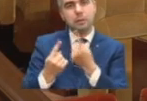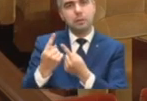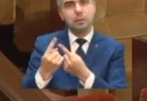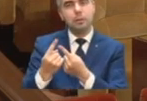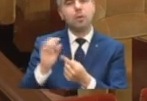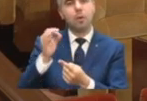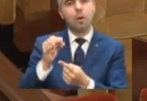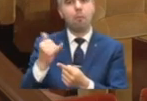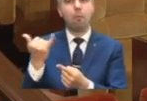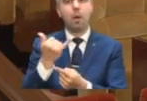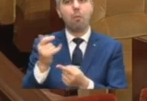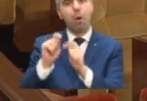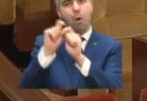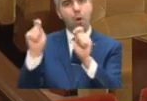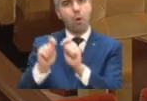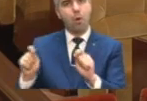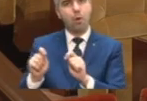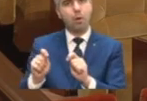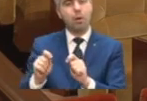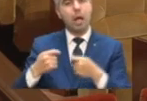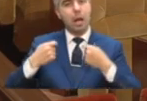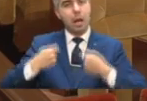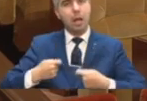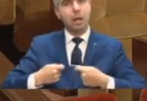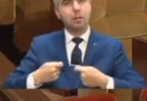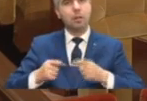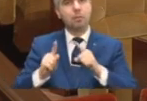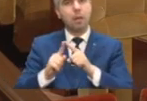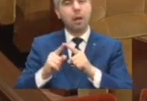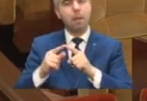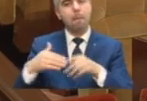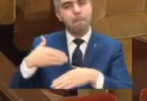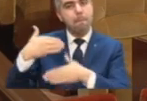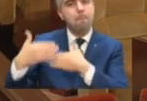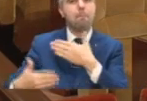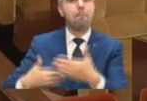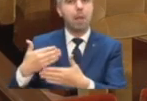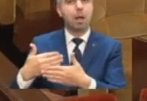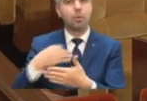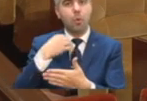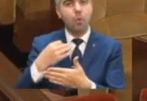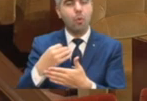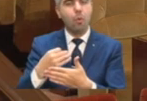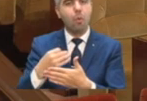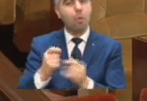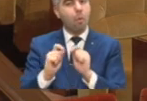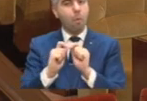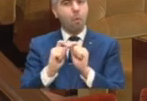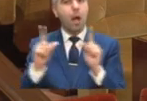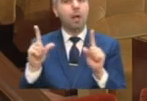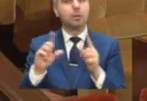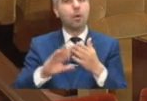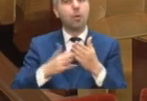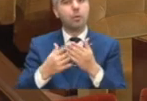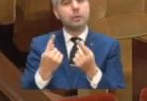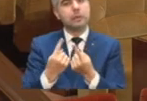من أجل حرية التعبير. السيدة الرئيسة لك الحق في أن تعقبي بعد أن ينتهي من مداخلته، وأن توضحي إن كان هناك